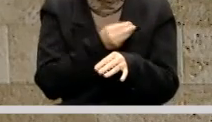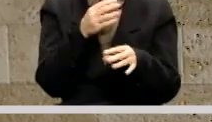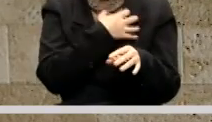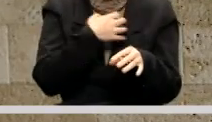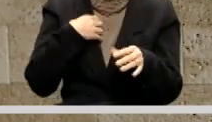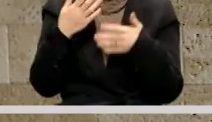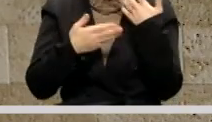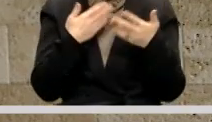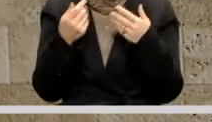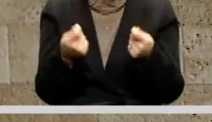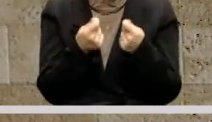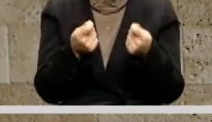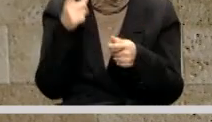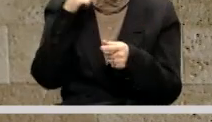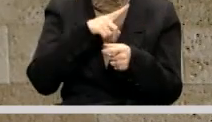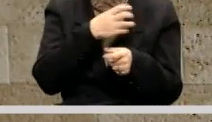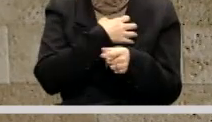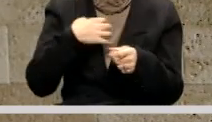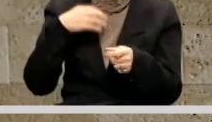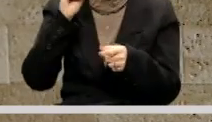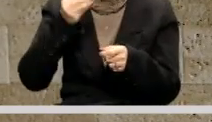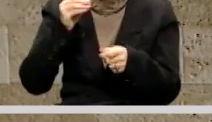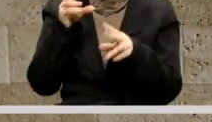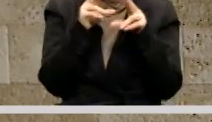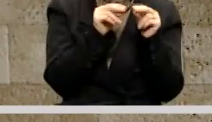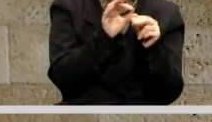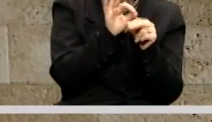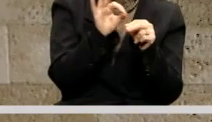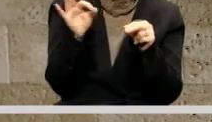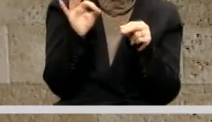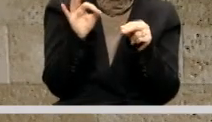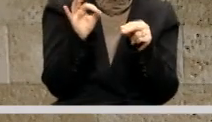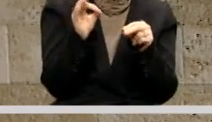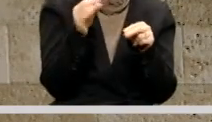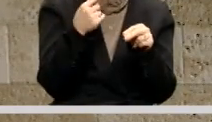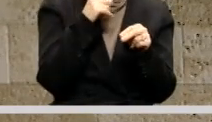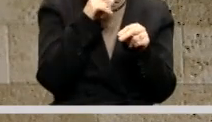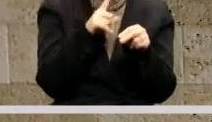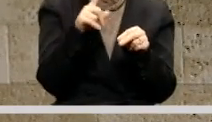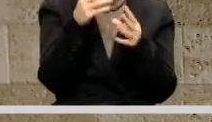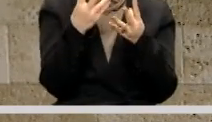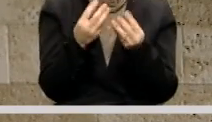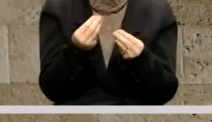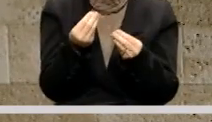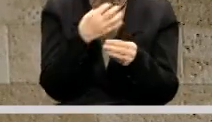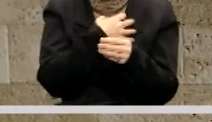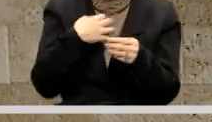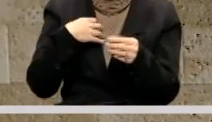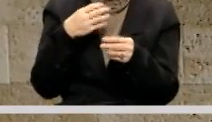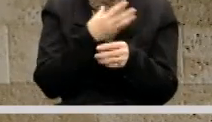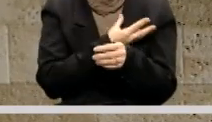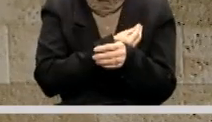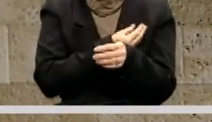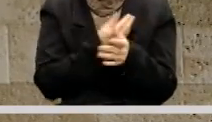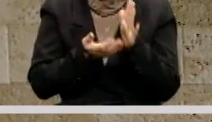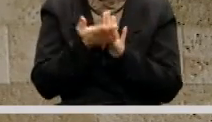çünkü genelde anneler bebeklerinin uykusuzluğundan yana şikayet ederler. Anne sütü artması için